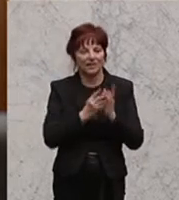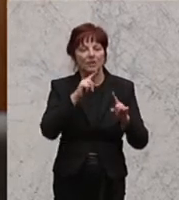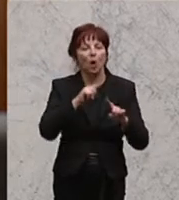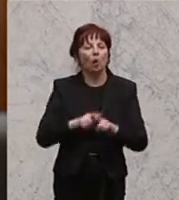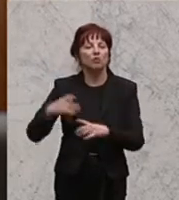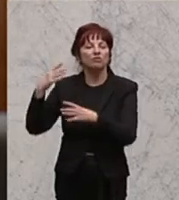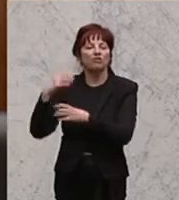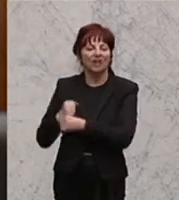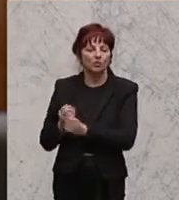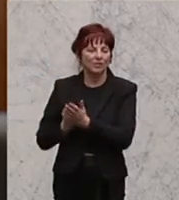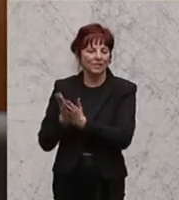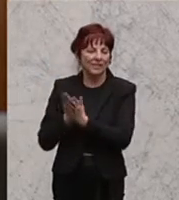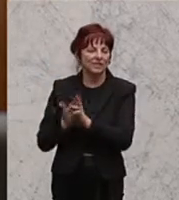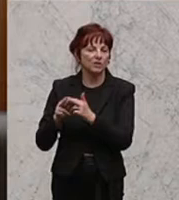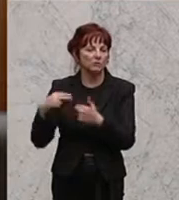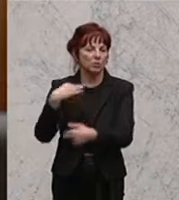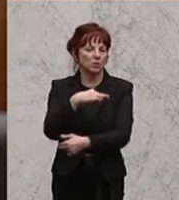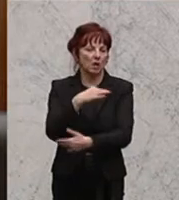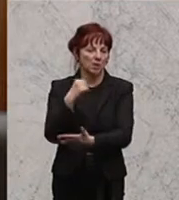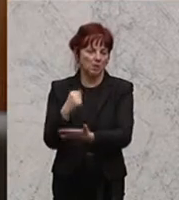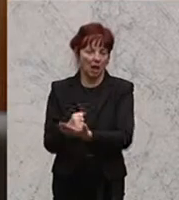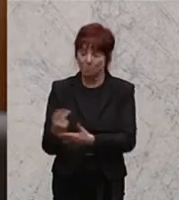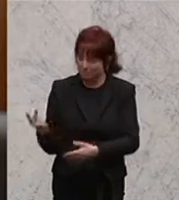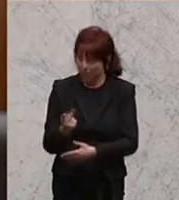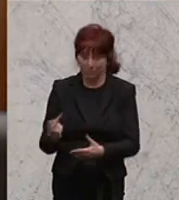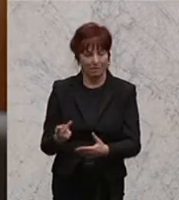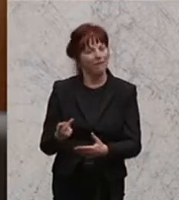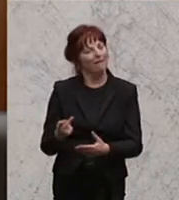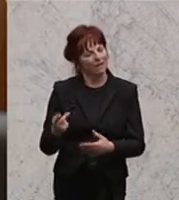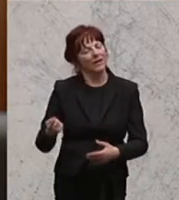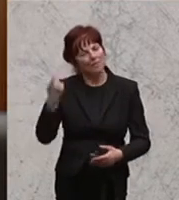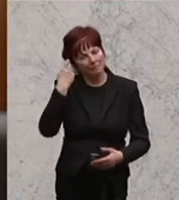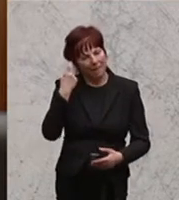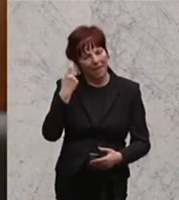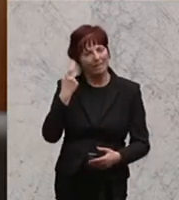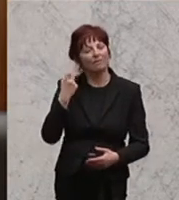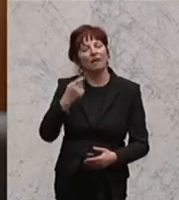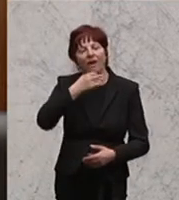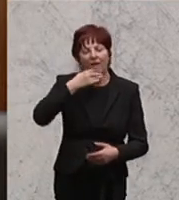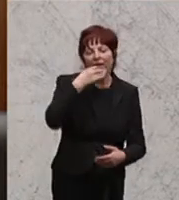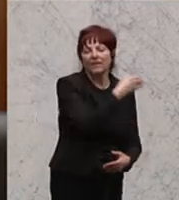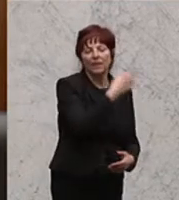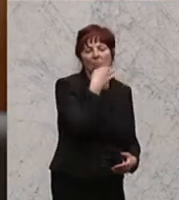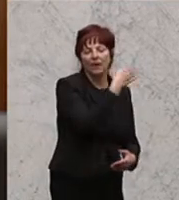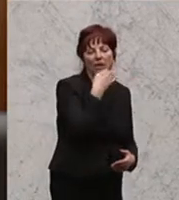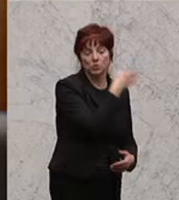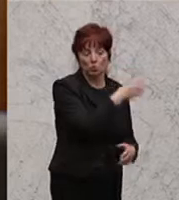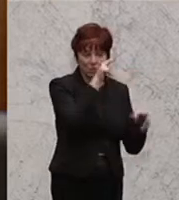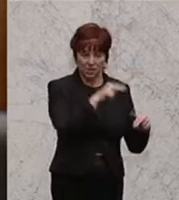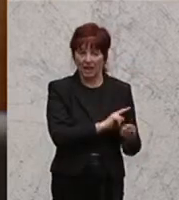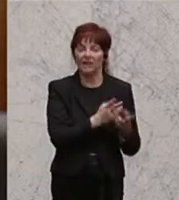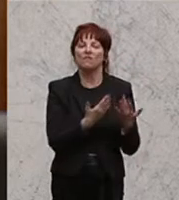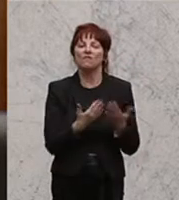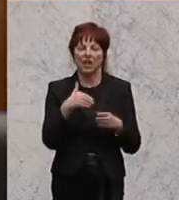des Bundeskanzleramts, wie weit das Interpellationsrecht geht. Mit all